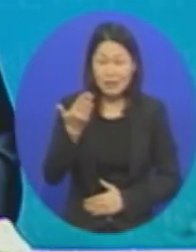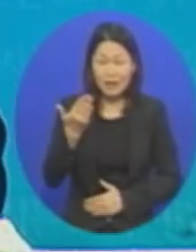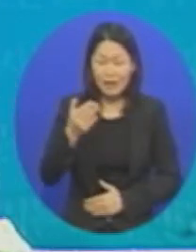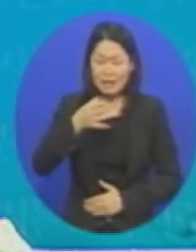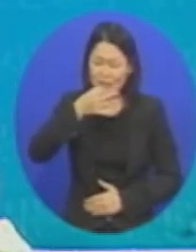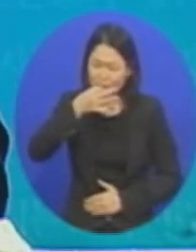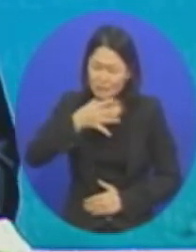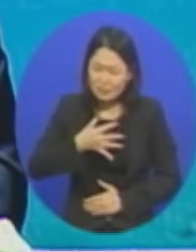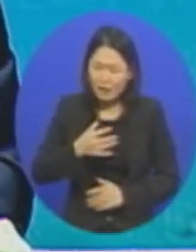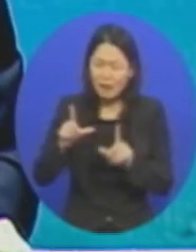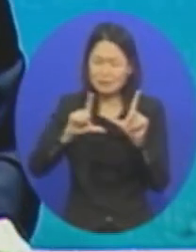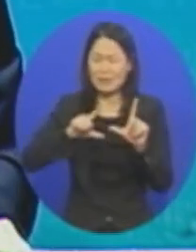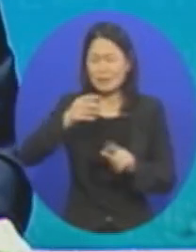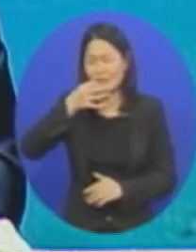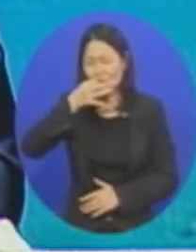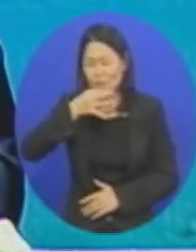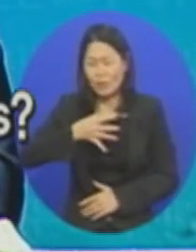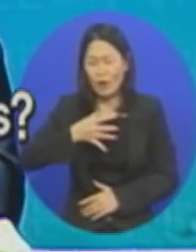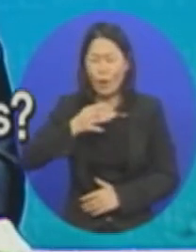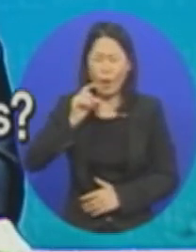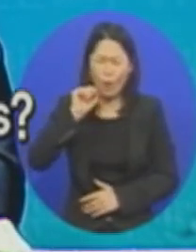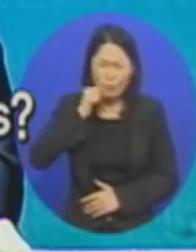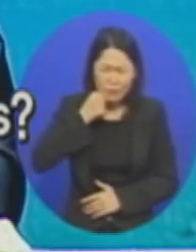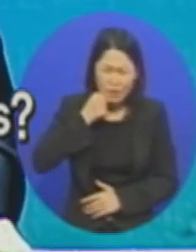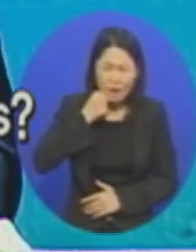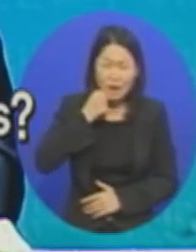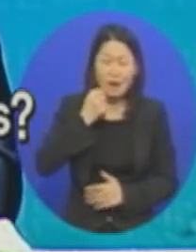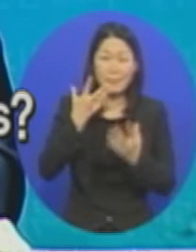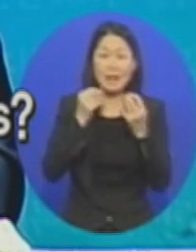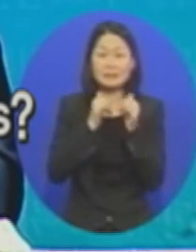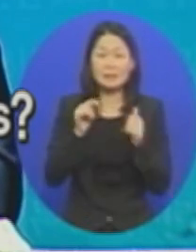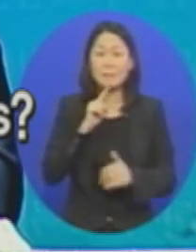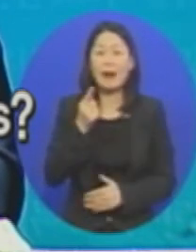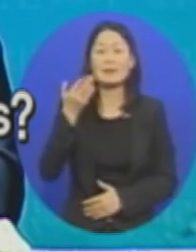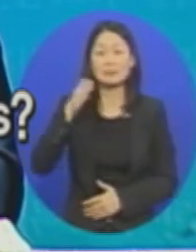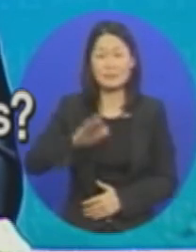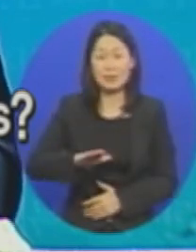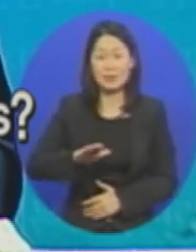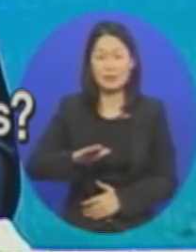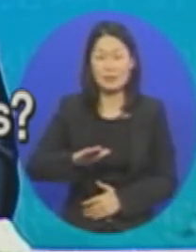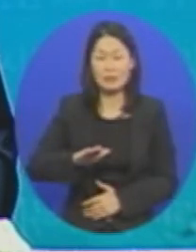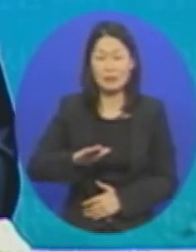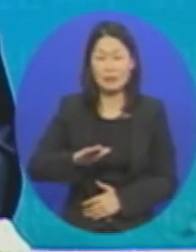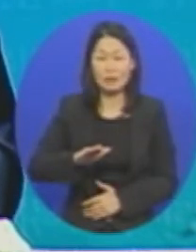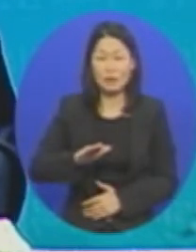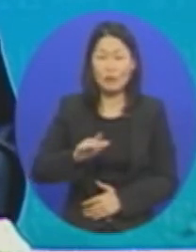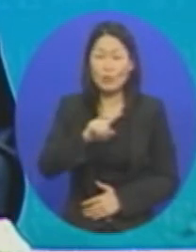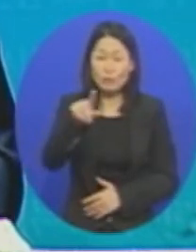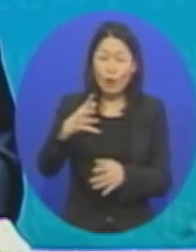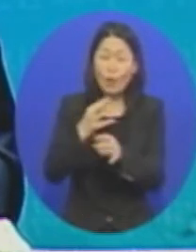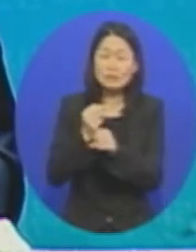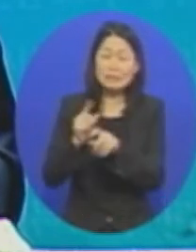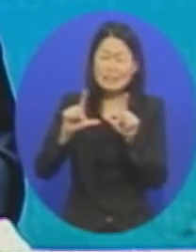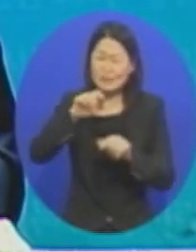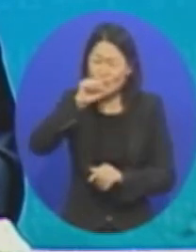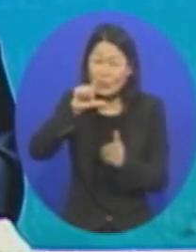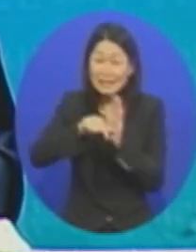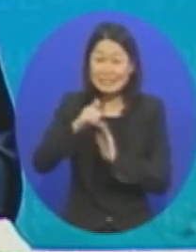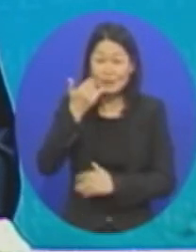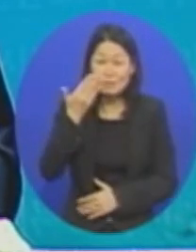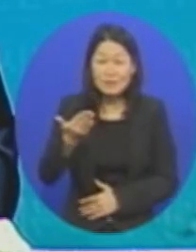힘들다 살기 힘들다 살기 어렵다 많은 사람들이 말하지만 언제 살기좋은 때 있었어요